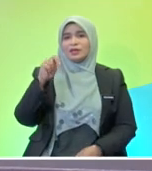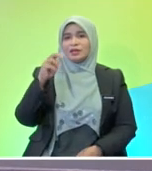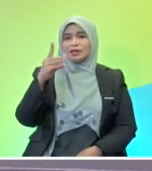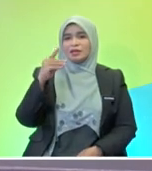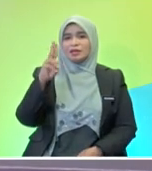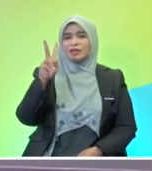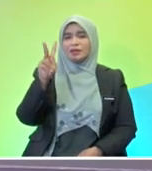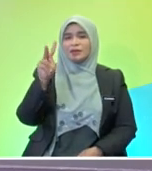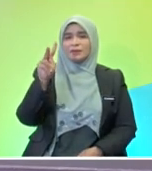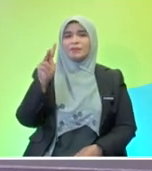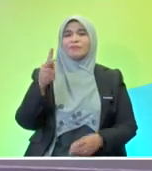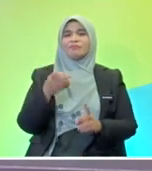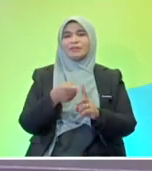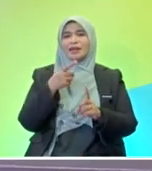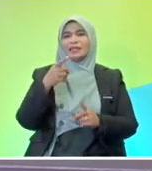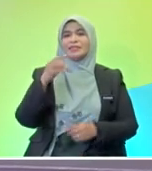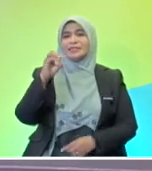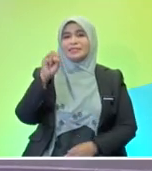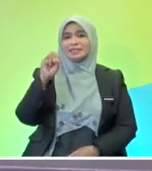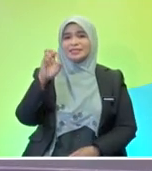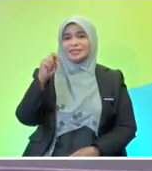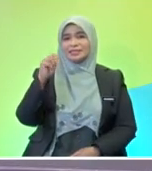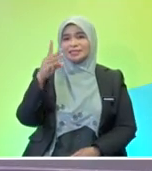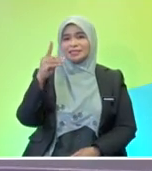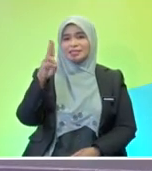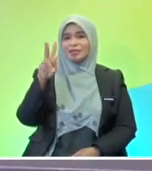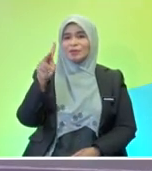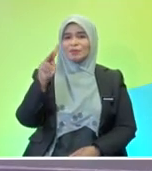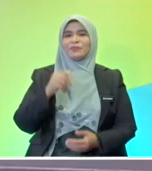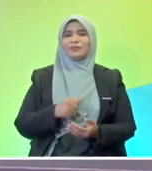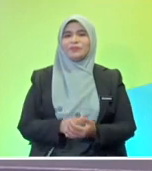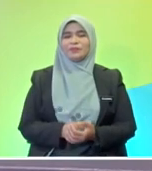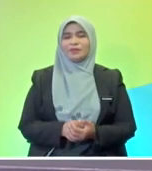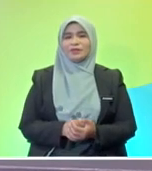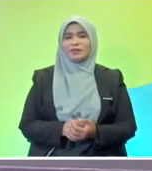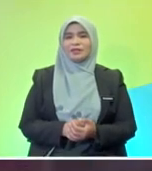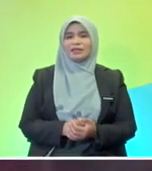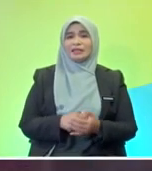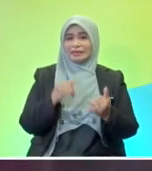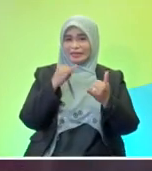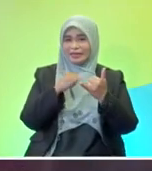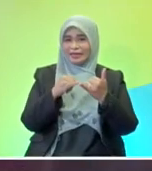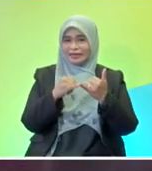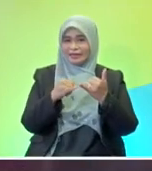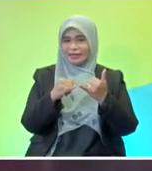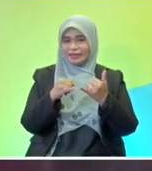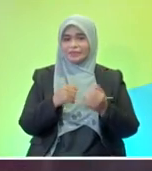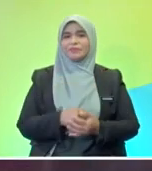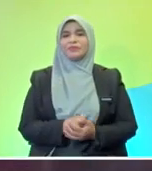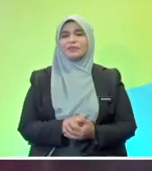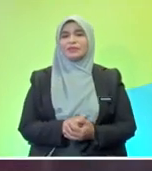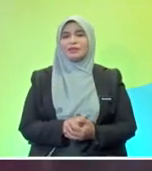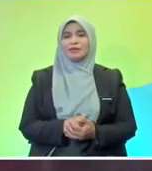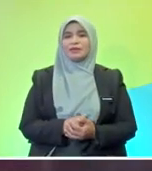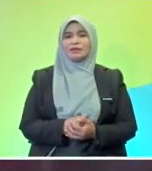tentulah. Daripada senduk? Daripada senduk. Oh. Okey. Yang hujung depan Fika tu. Yang ini?